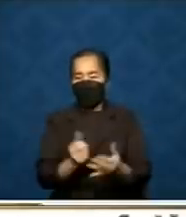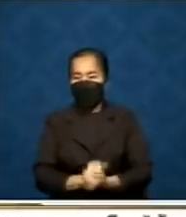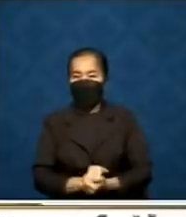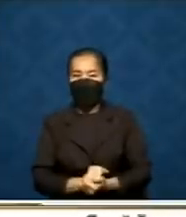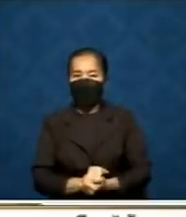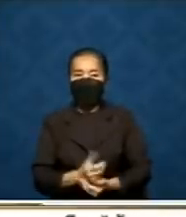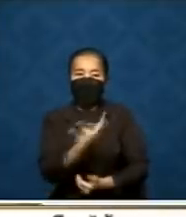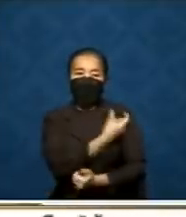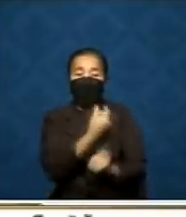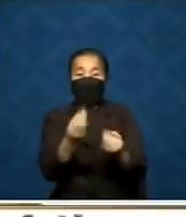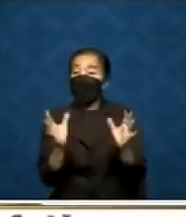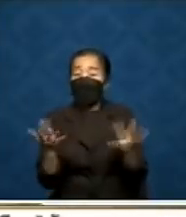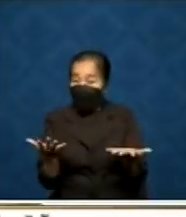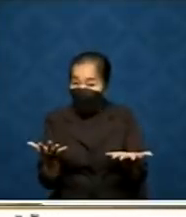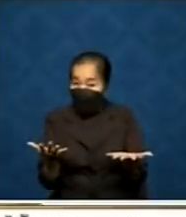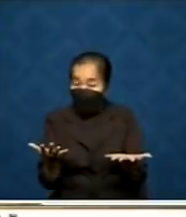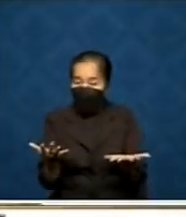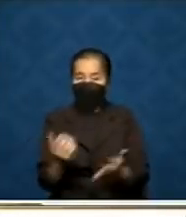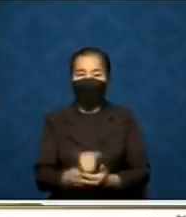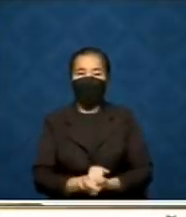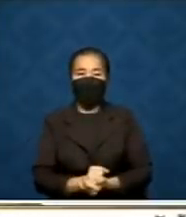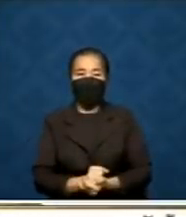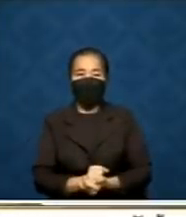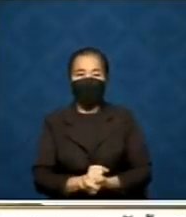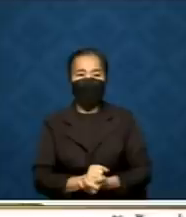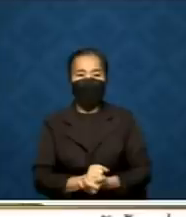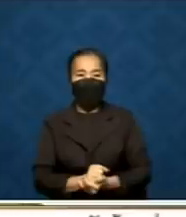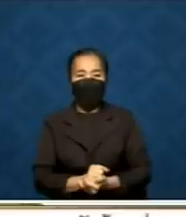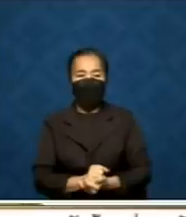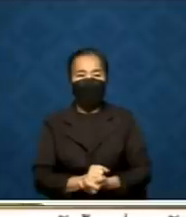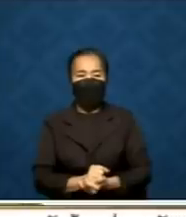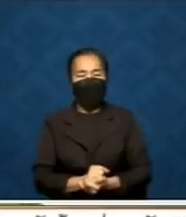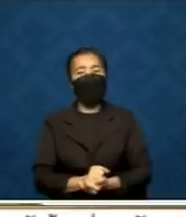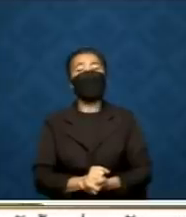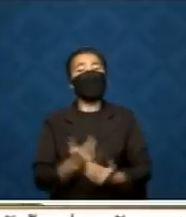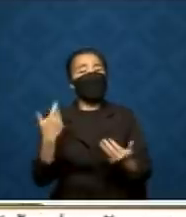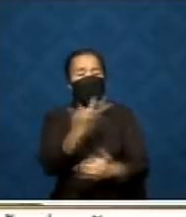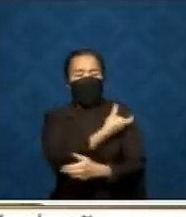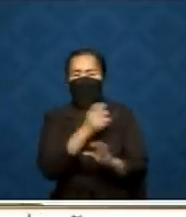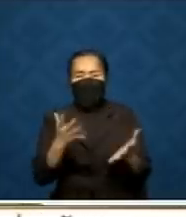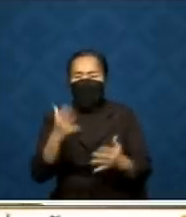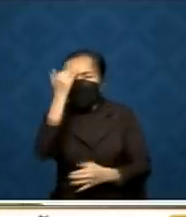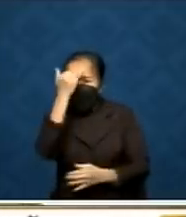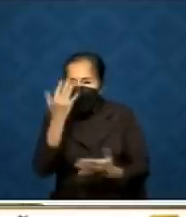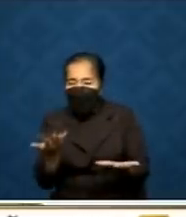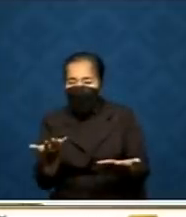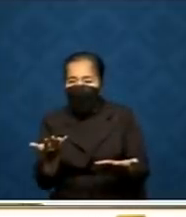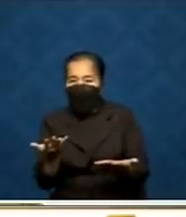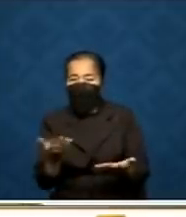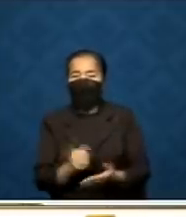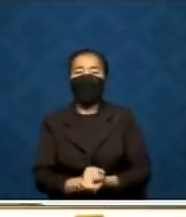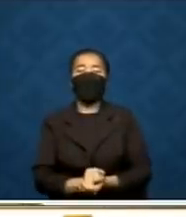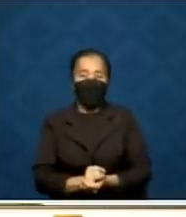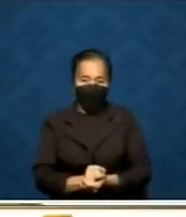แต่ก็ไม่มีวัคซีนให้เขาอะถ้าไม่มีครับท่านประธานครับทำไมไม่มีแต่